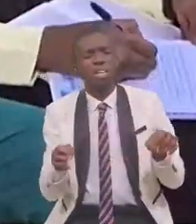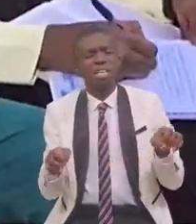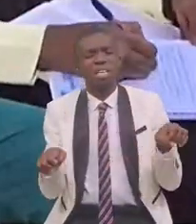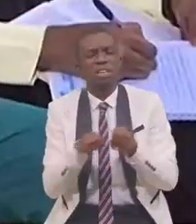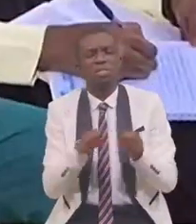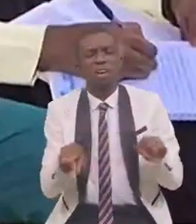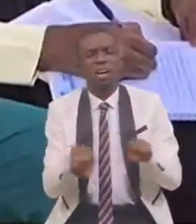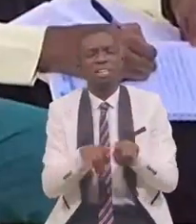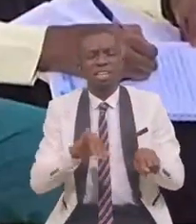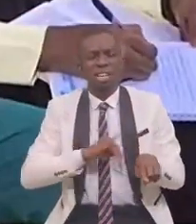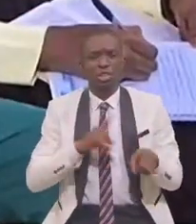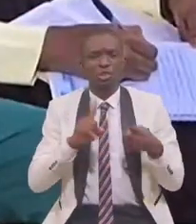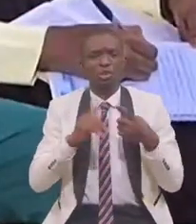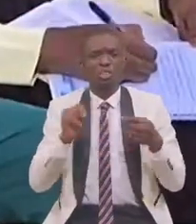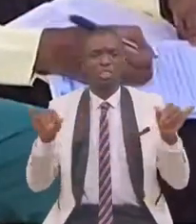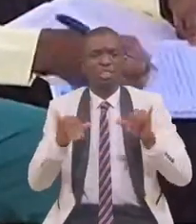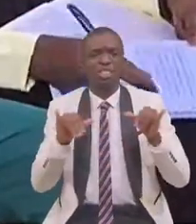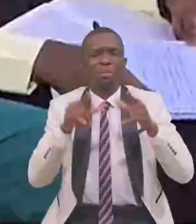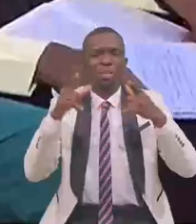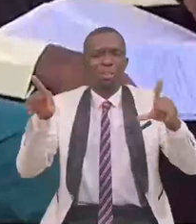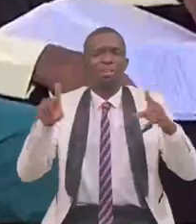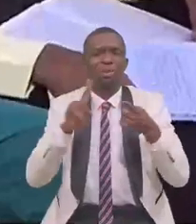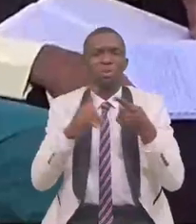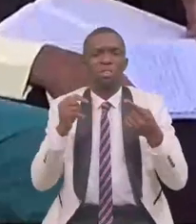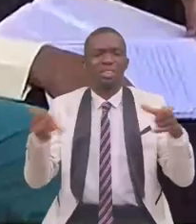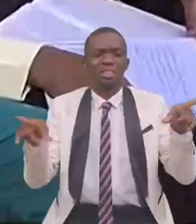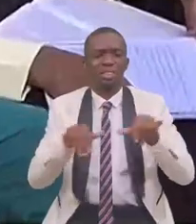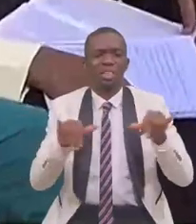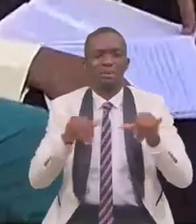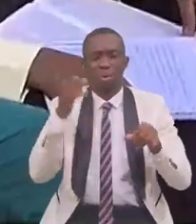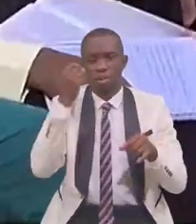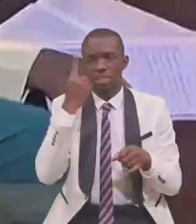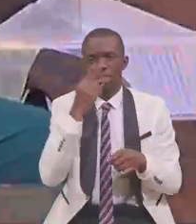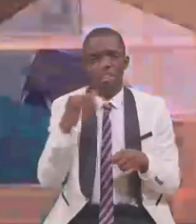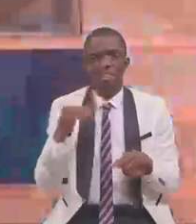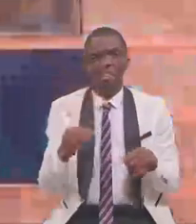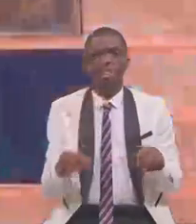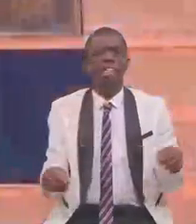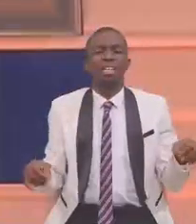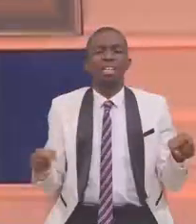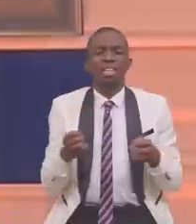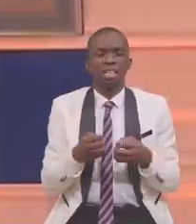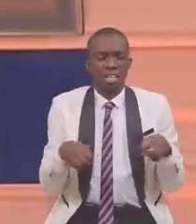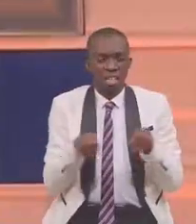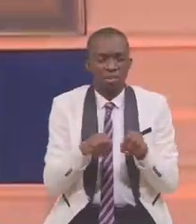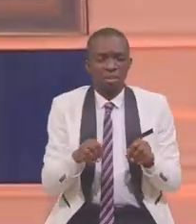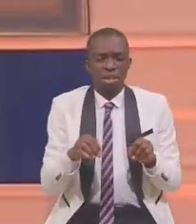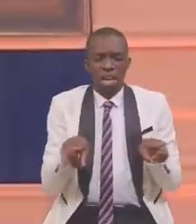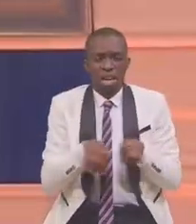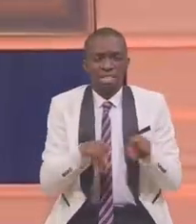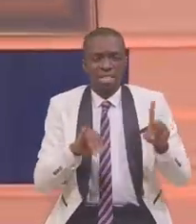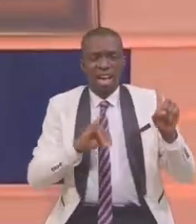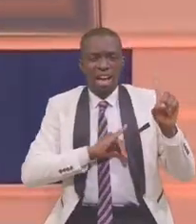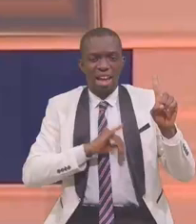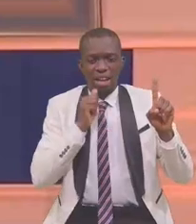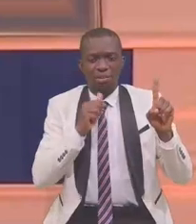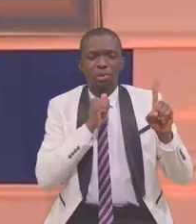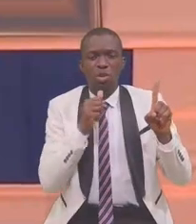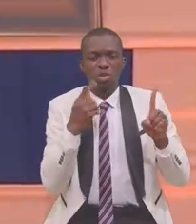même compréhension, comme je ne suis pas du monde, ils ne sont pas du monde. Comme moi, je ne suis pas du